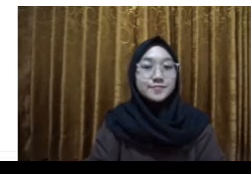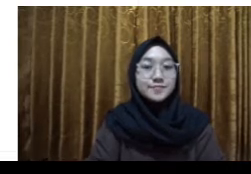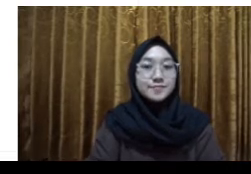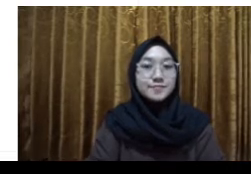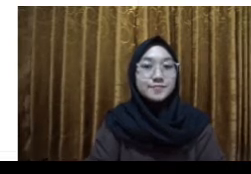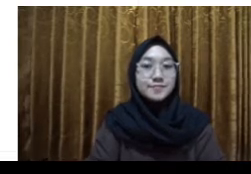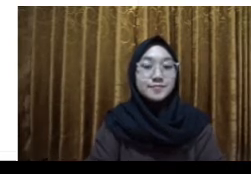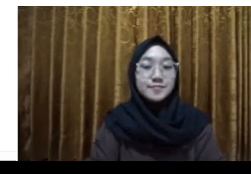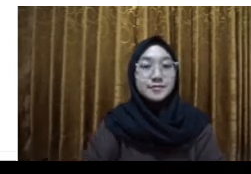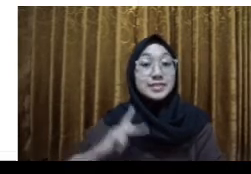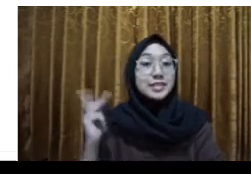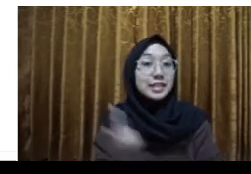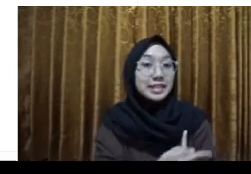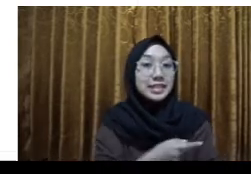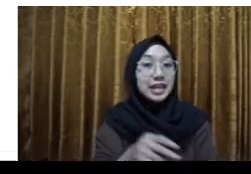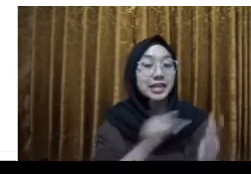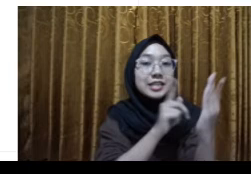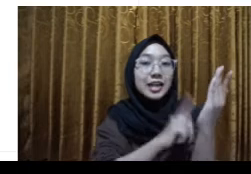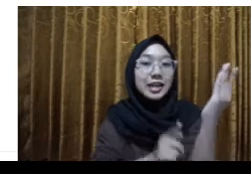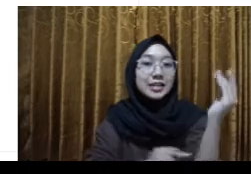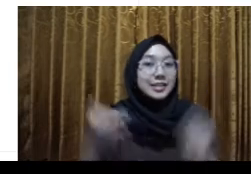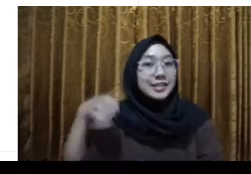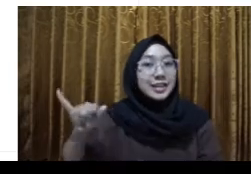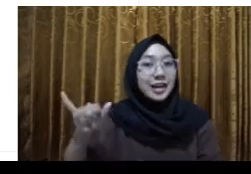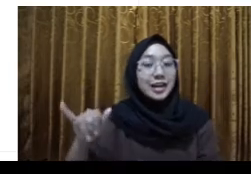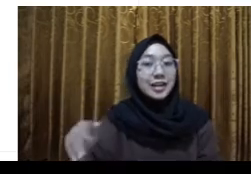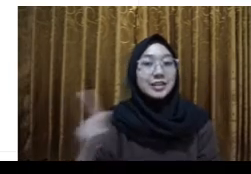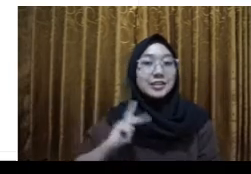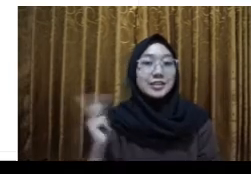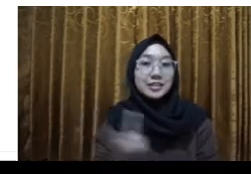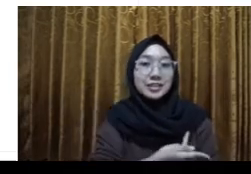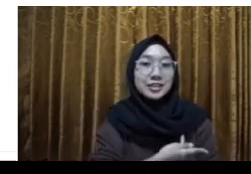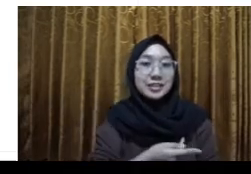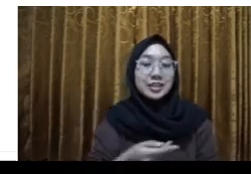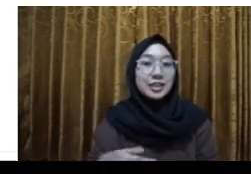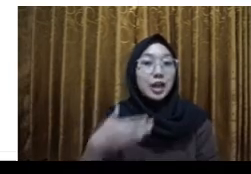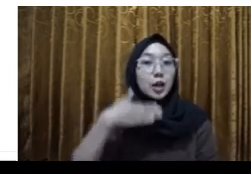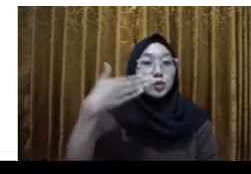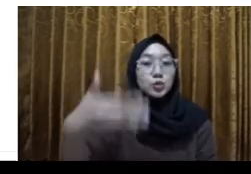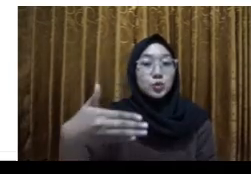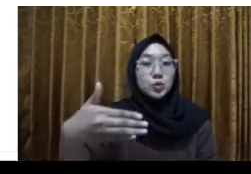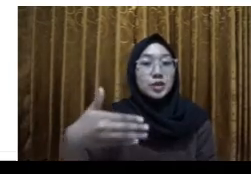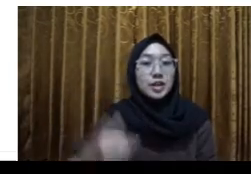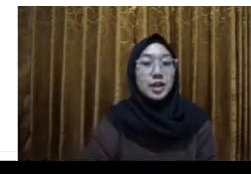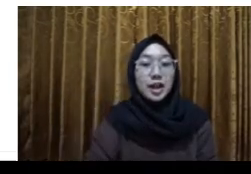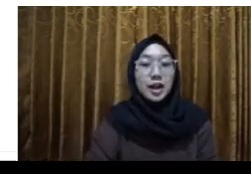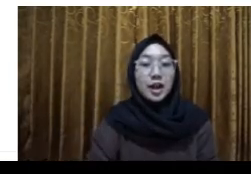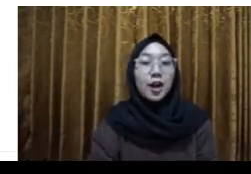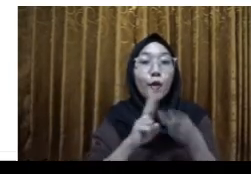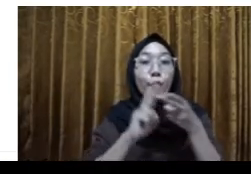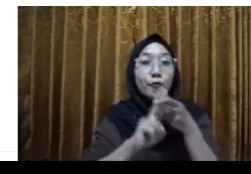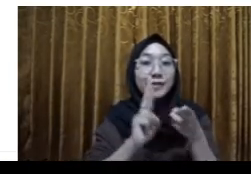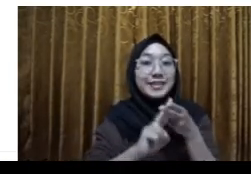dokumen. Documents. 3 Adobe. Kita cari yang tadi kita scan ya. Corel Cust. My SLX. Zoom 6.